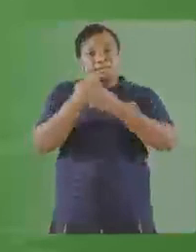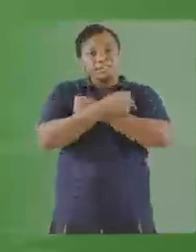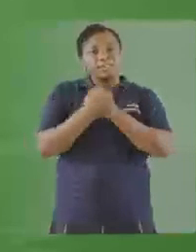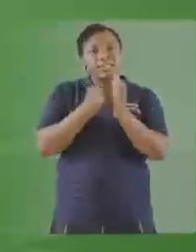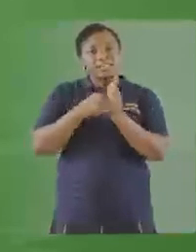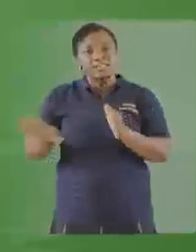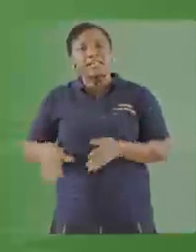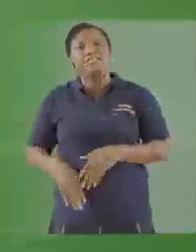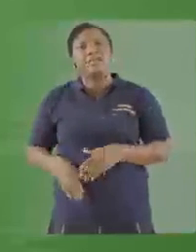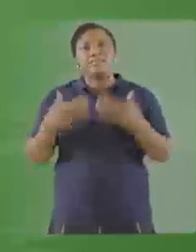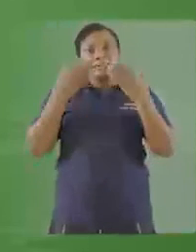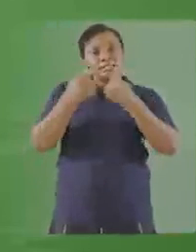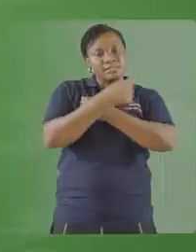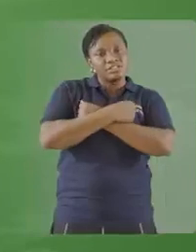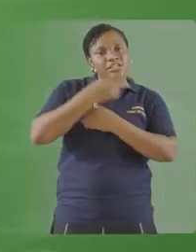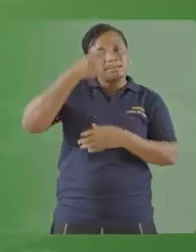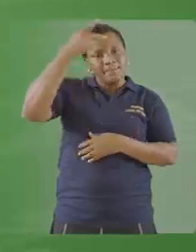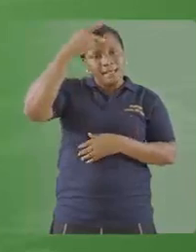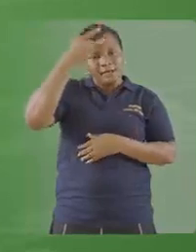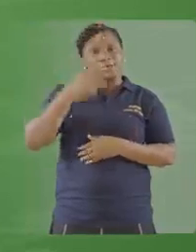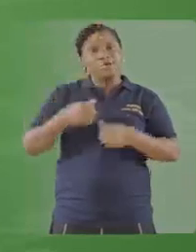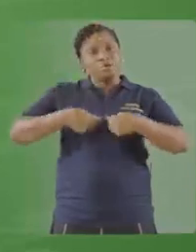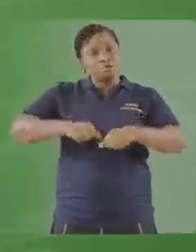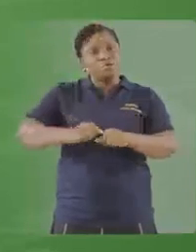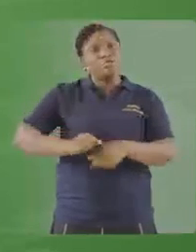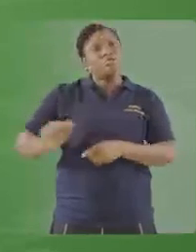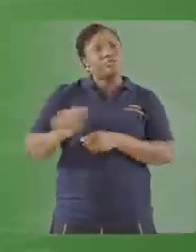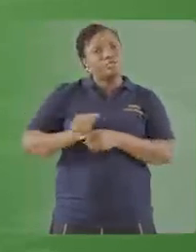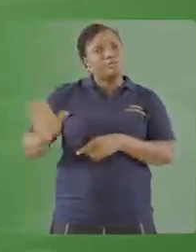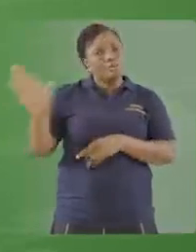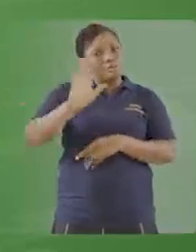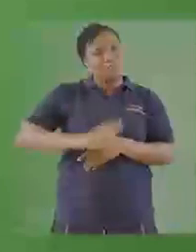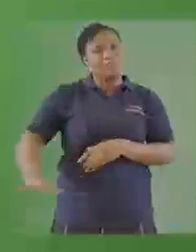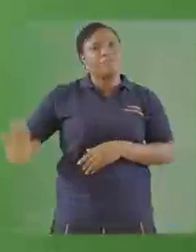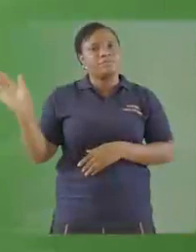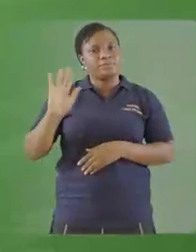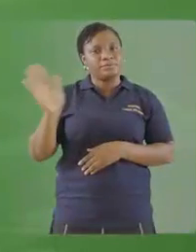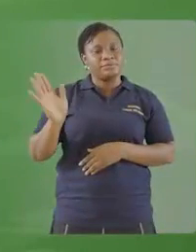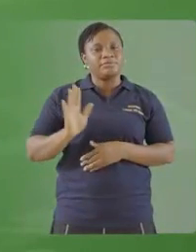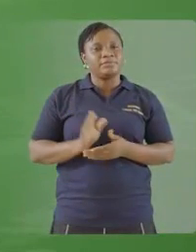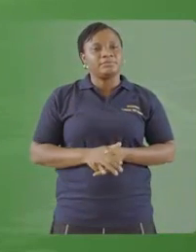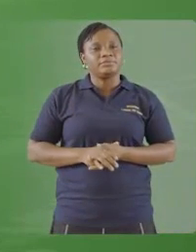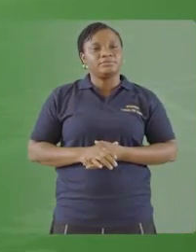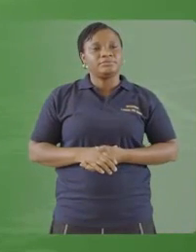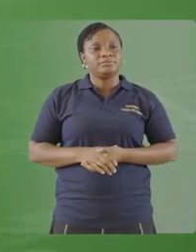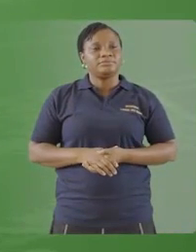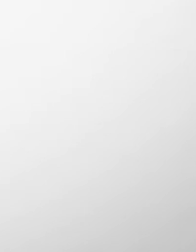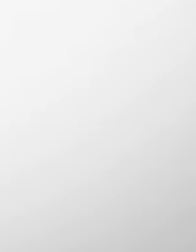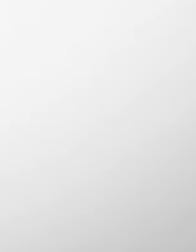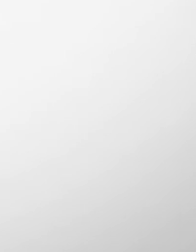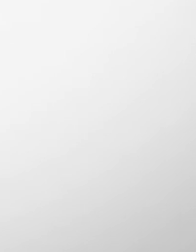Merci, chers élèves. Merci, chers parents. Continuez l'encadrement de vos enfants. À la semaine prochaine.